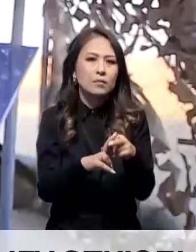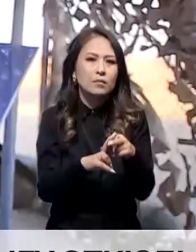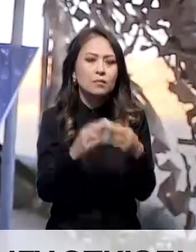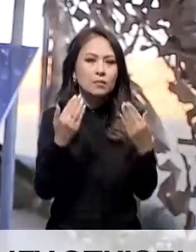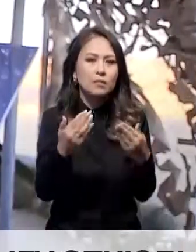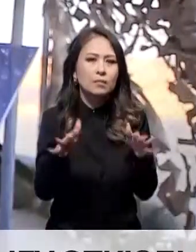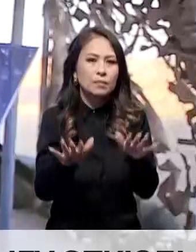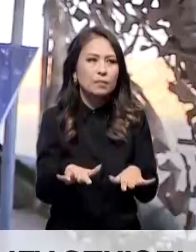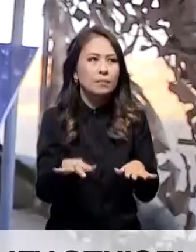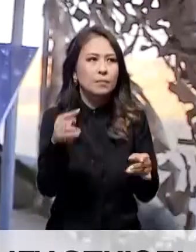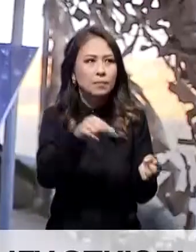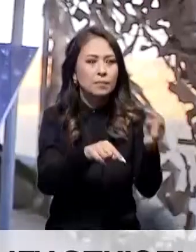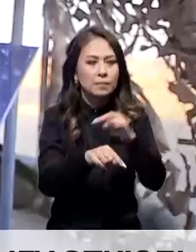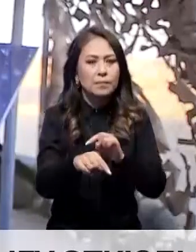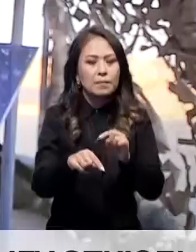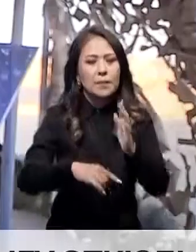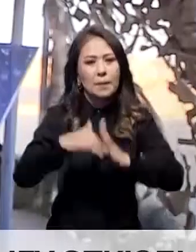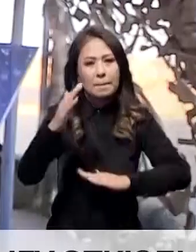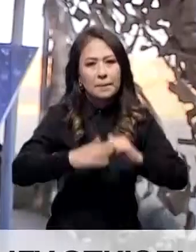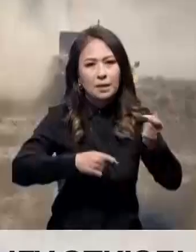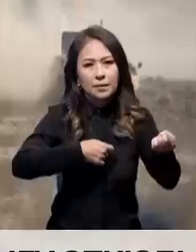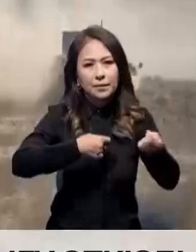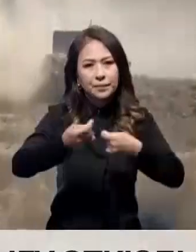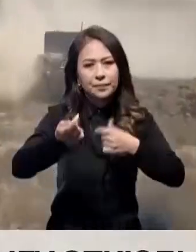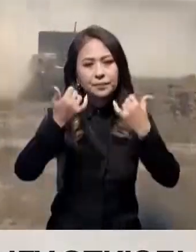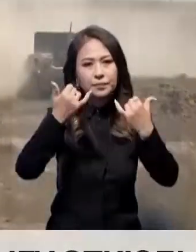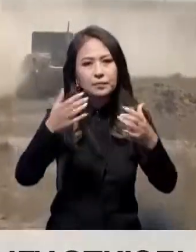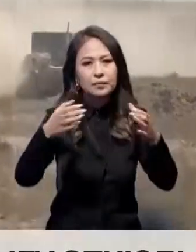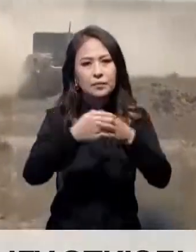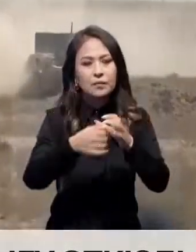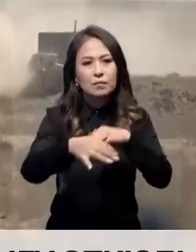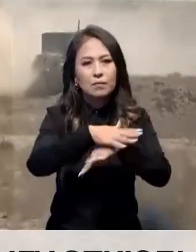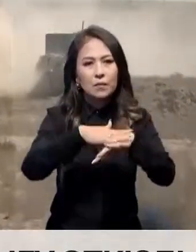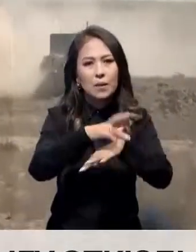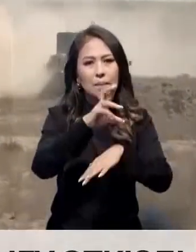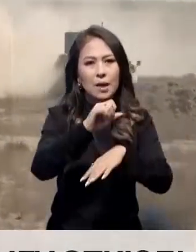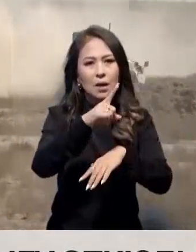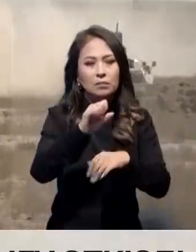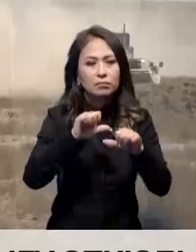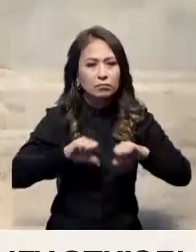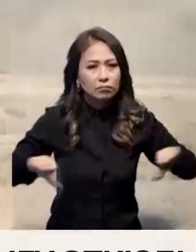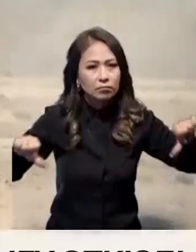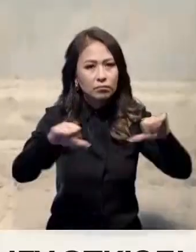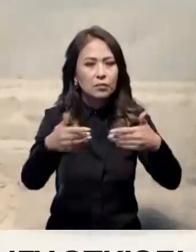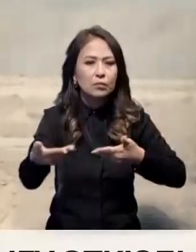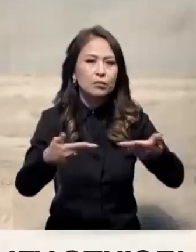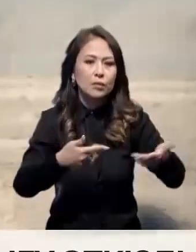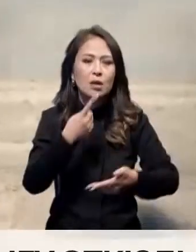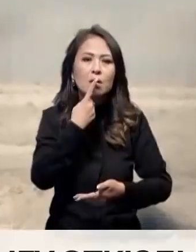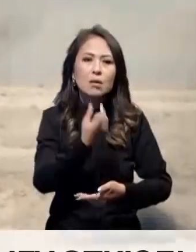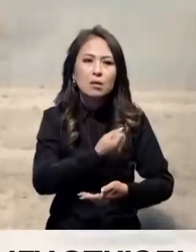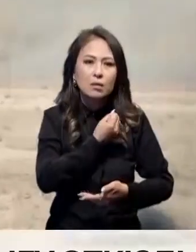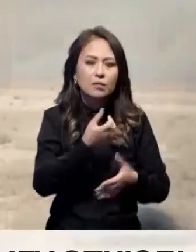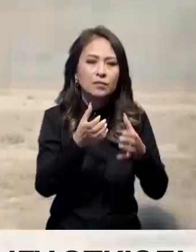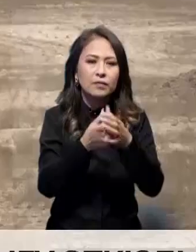бұл жерде бір-бірімізбен тәжірибе алмасу болып табылады. Содырлар топ орналасқан база қошалған соң жаяу әскер, армиялық авиация